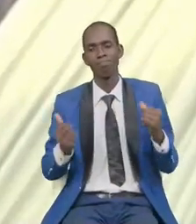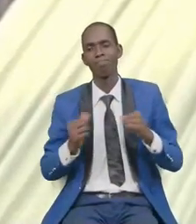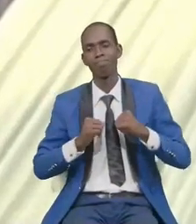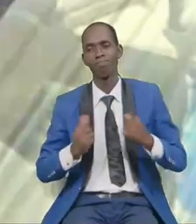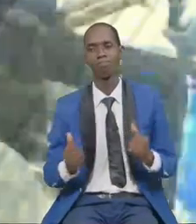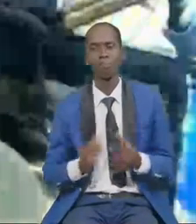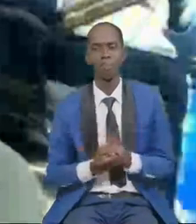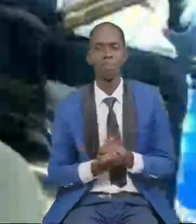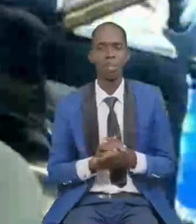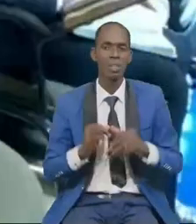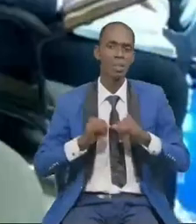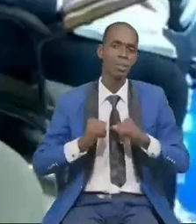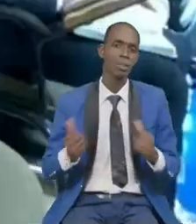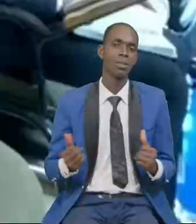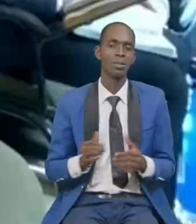Renoncement.